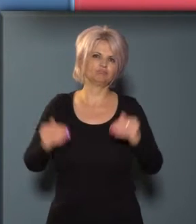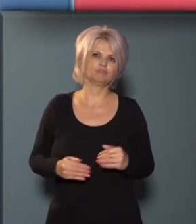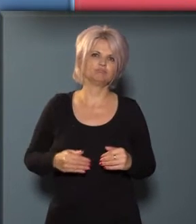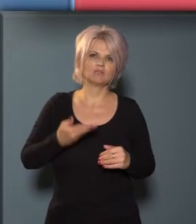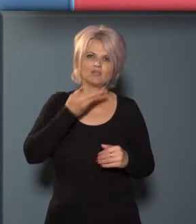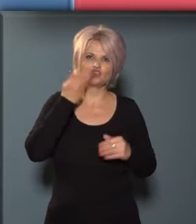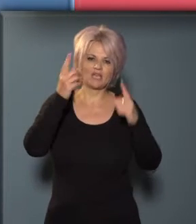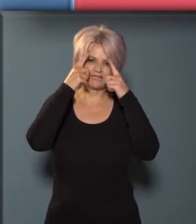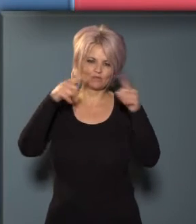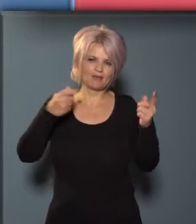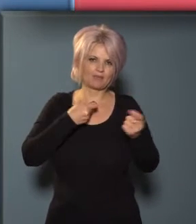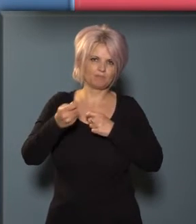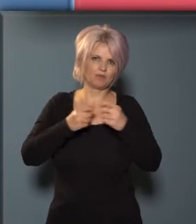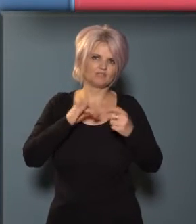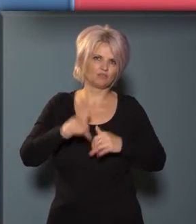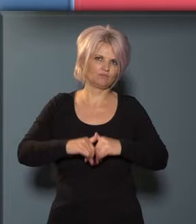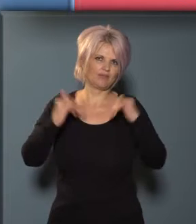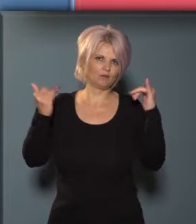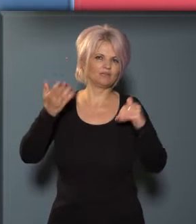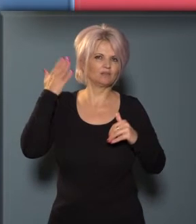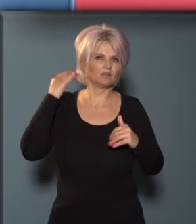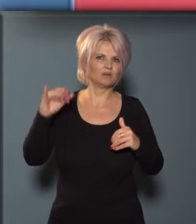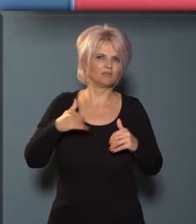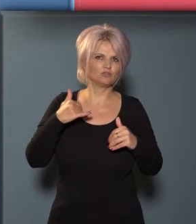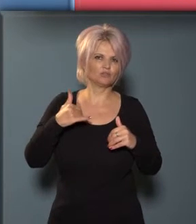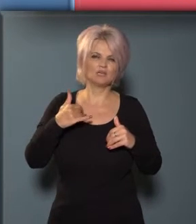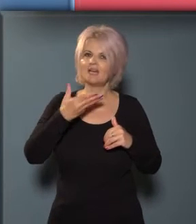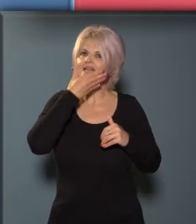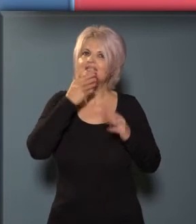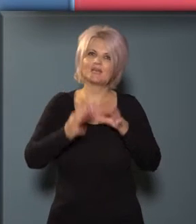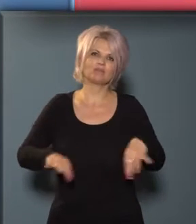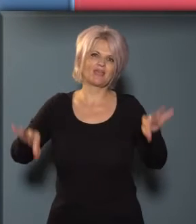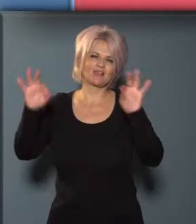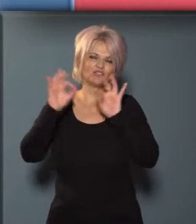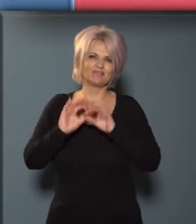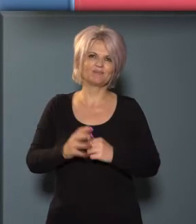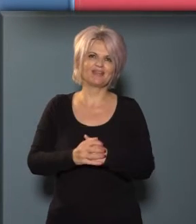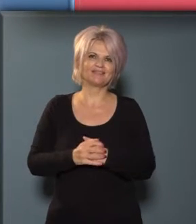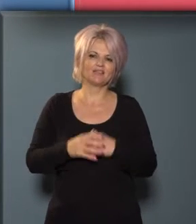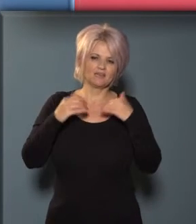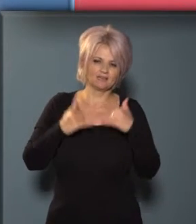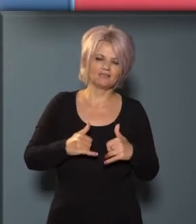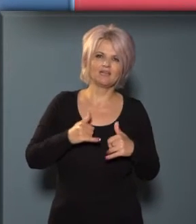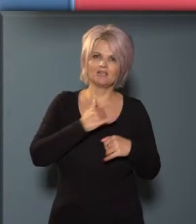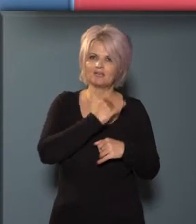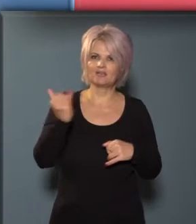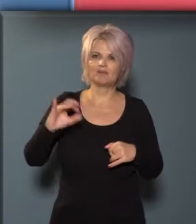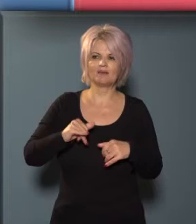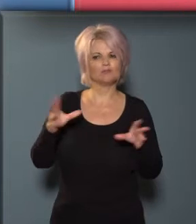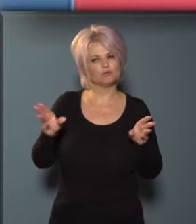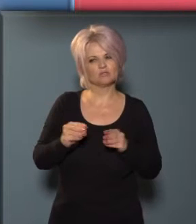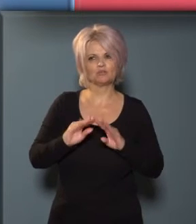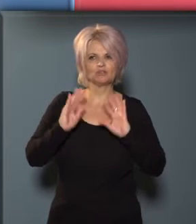a cseh-szlovák piacról is, hogy mind a tavalyi évben nagyon szép teljesítményt nyújtott ott, mind az idei évben. Úgyhogy